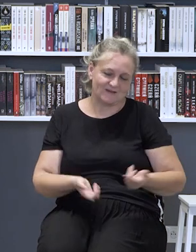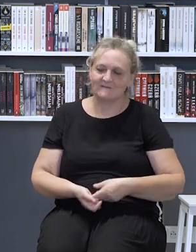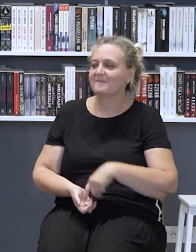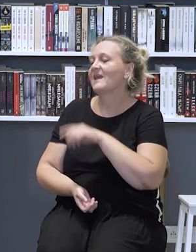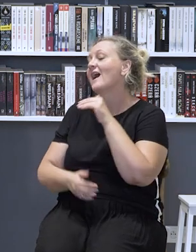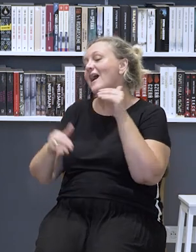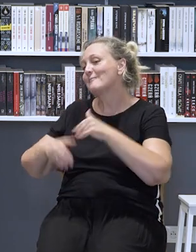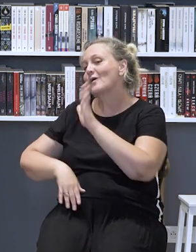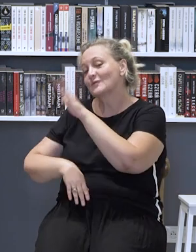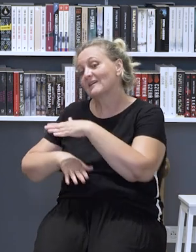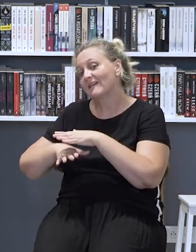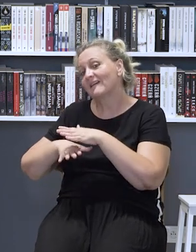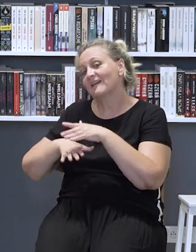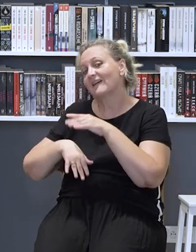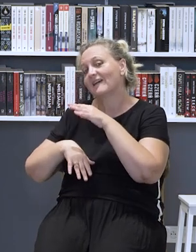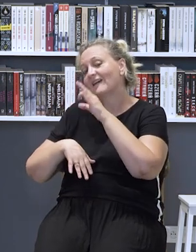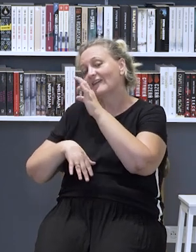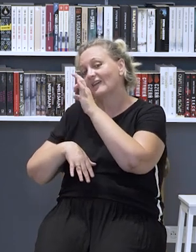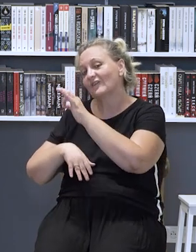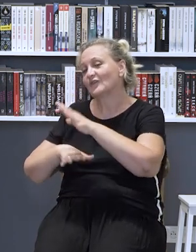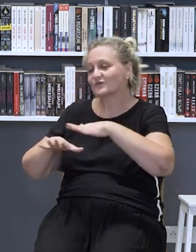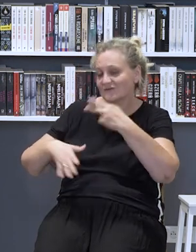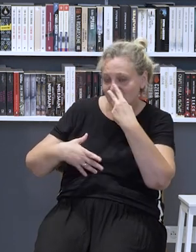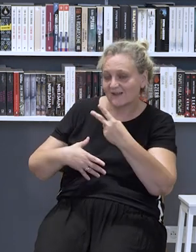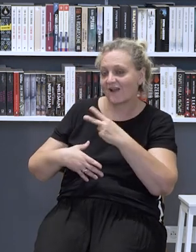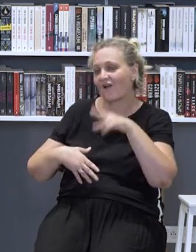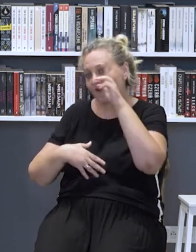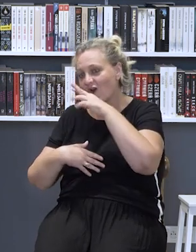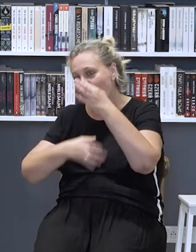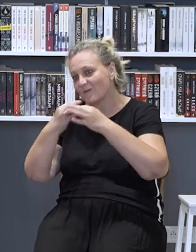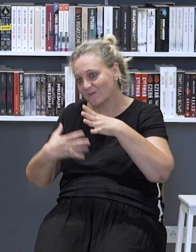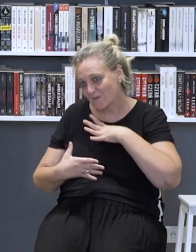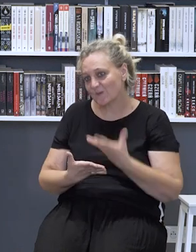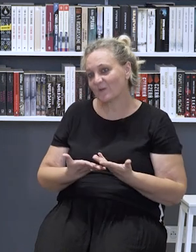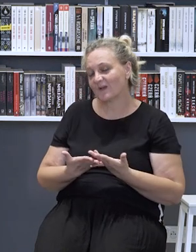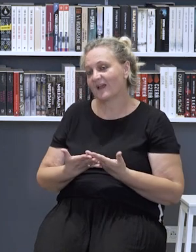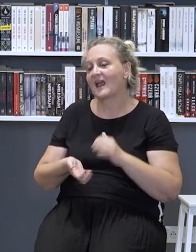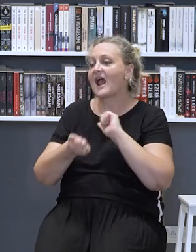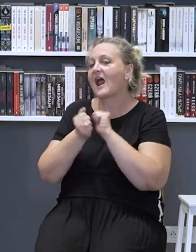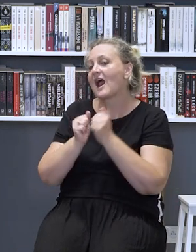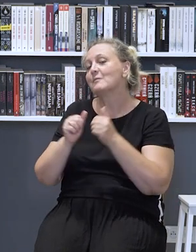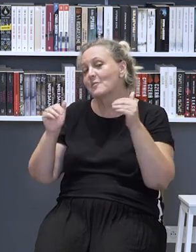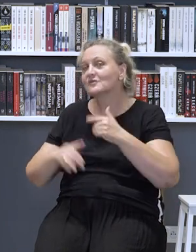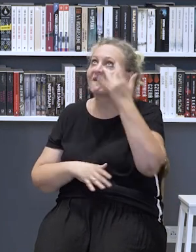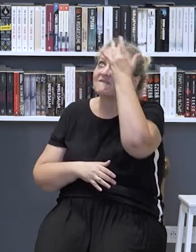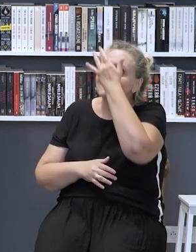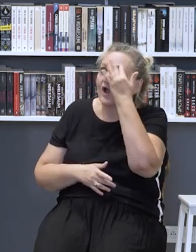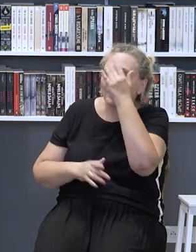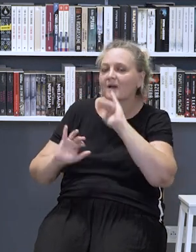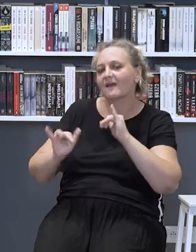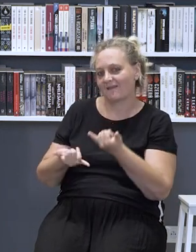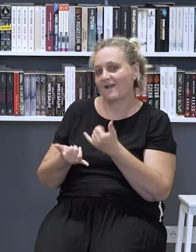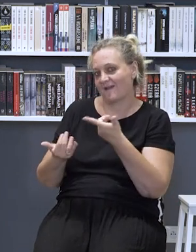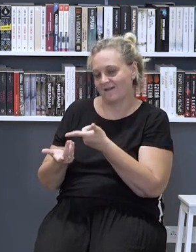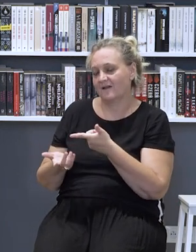dziećmi, które jeździły z rodzicem, który opowiadał. Albo mogą sobie wyobrazić, jak to jest.